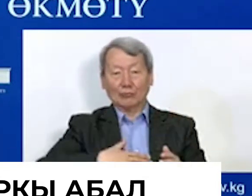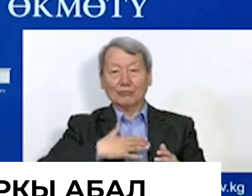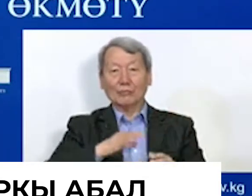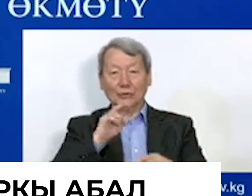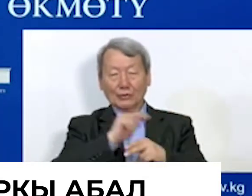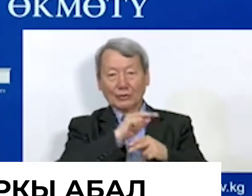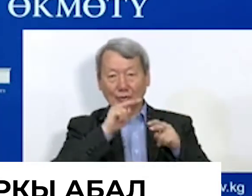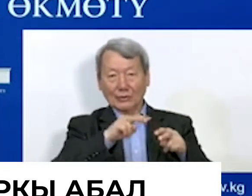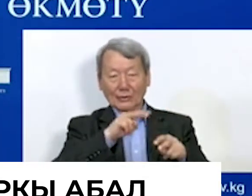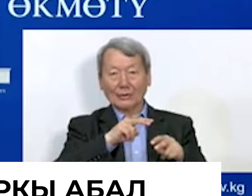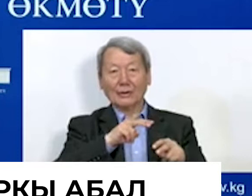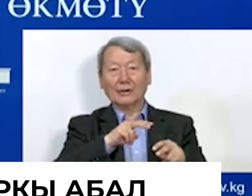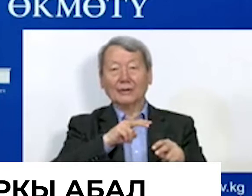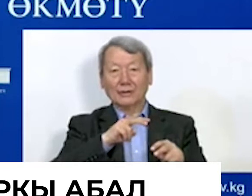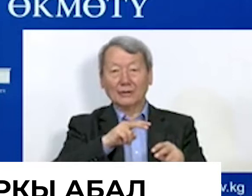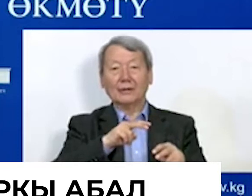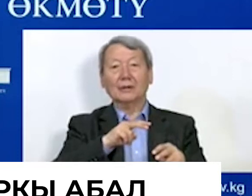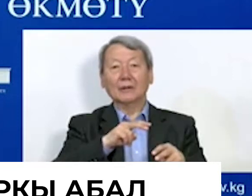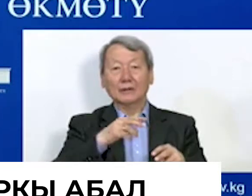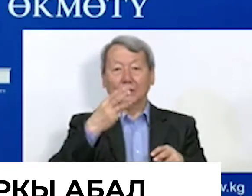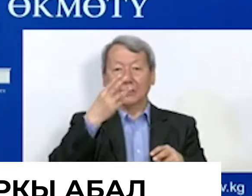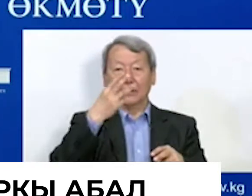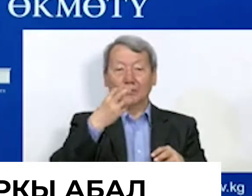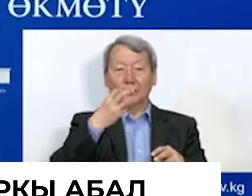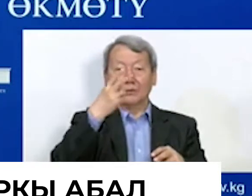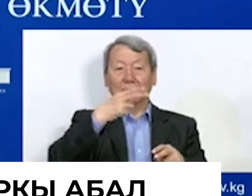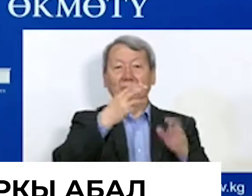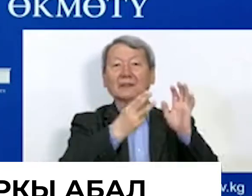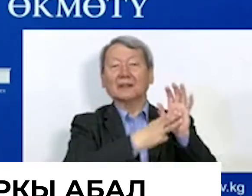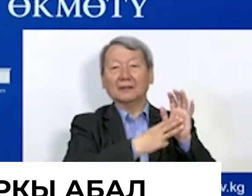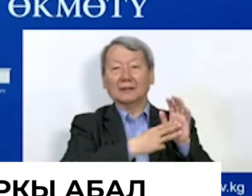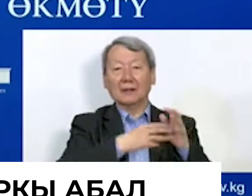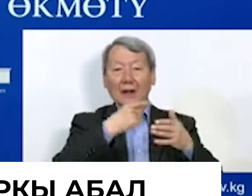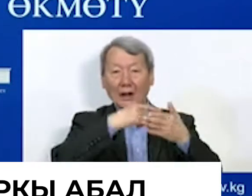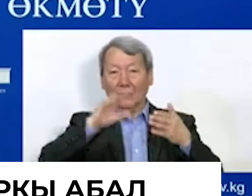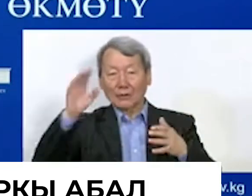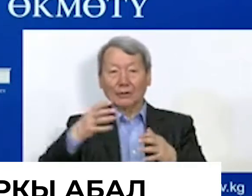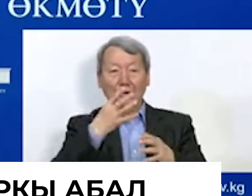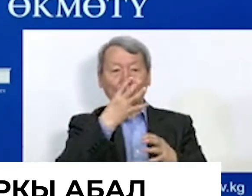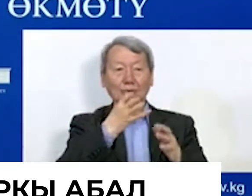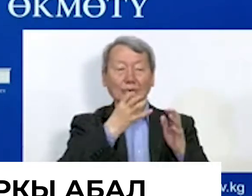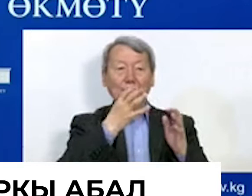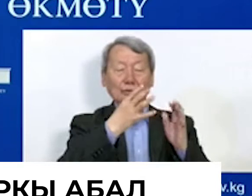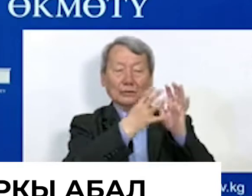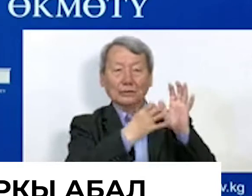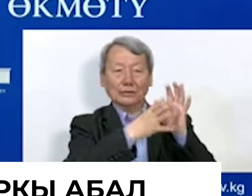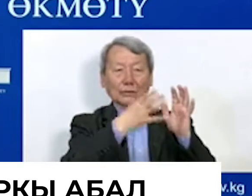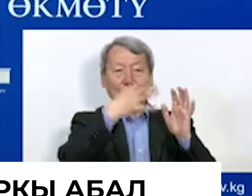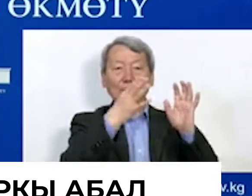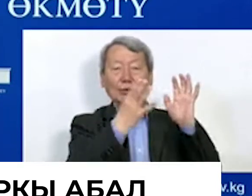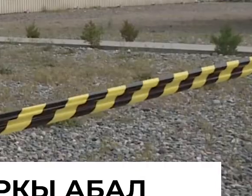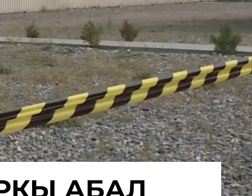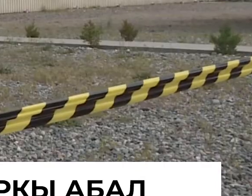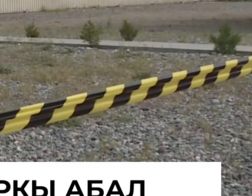Канааттандырардык жана клиникасы жок абалда турганы 328, чыгарылганы 949, каза болгондор